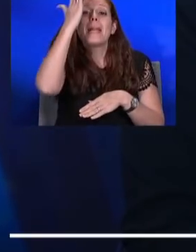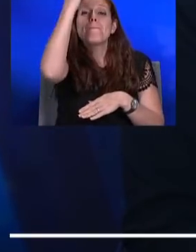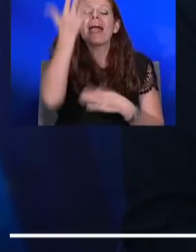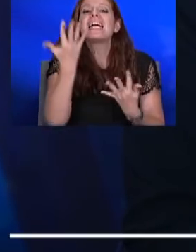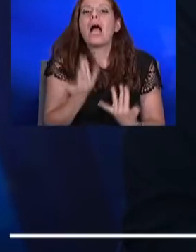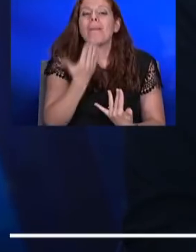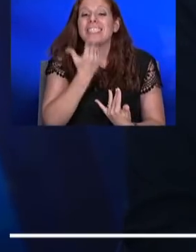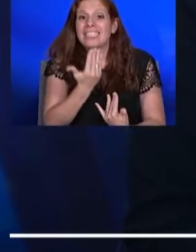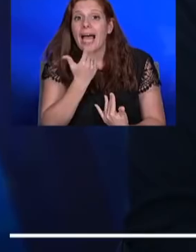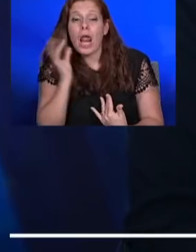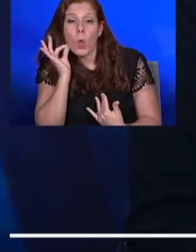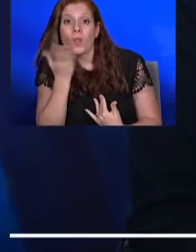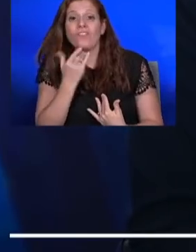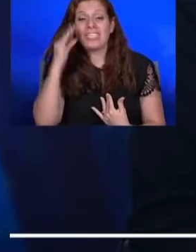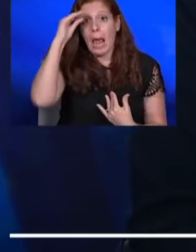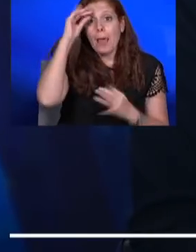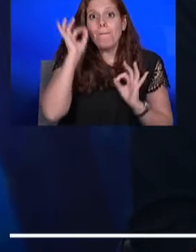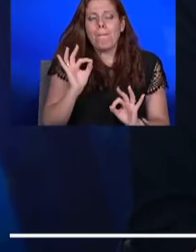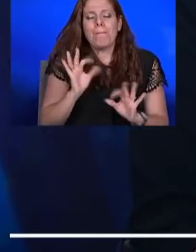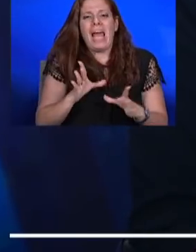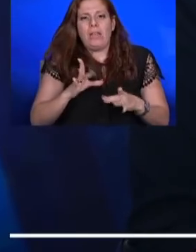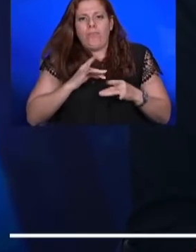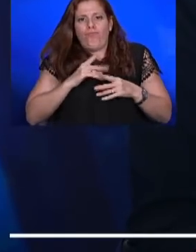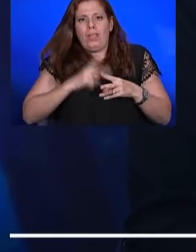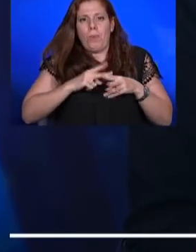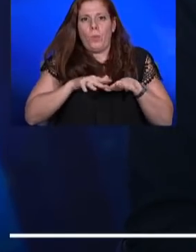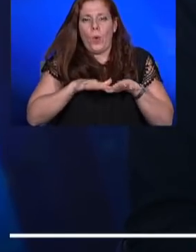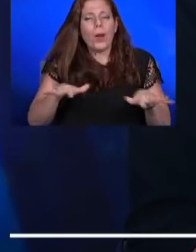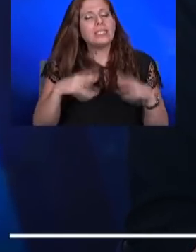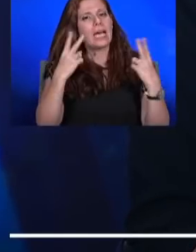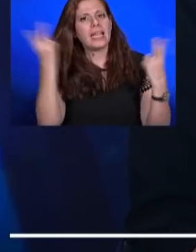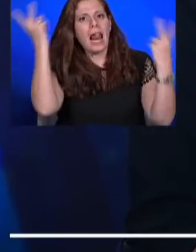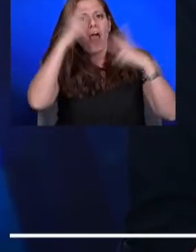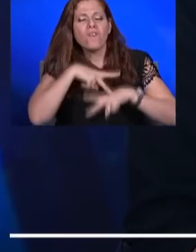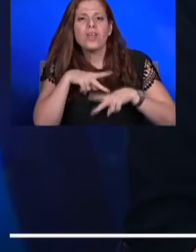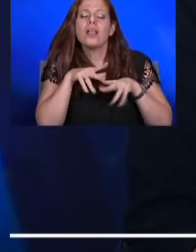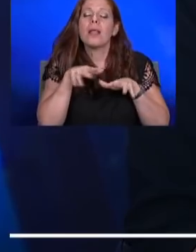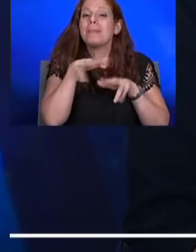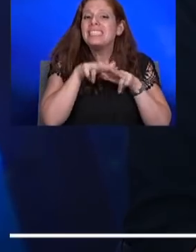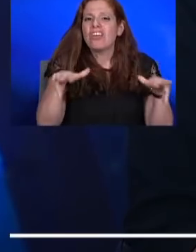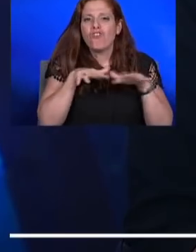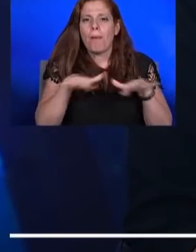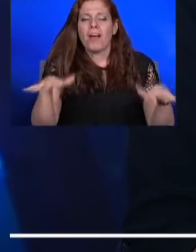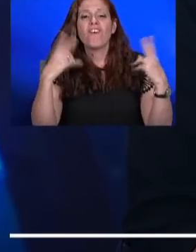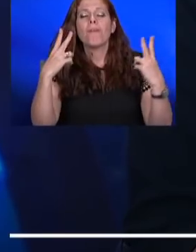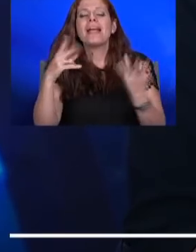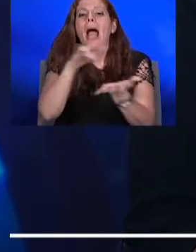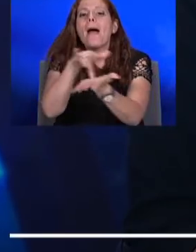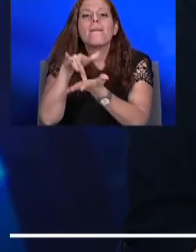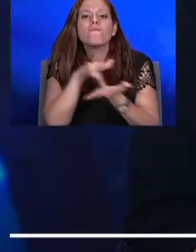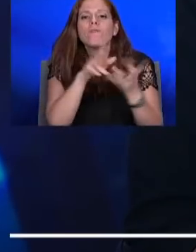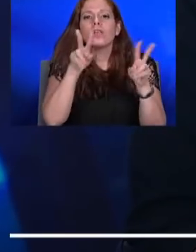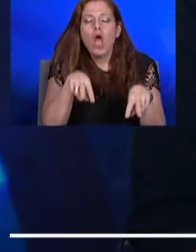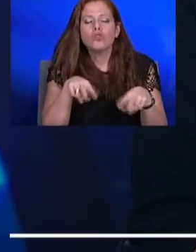בקורונה. זה קריטי להבין עד כמה המגפה מפושטת ובעיקר איפה. אז היום קטי דור שלנו הביאה את התוצאות